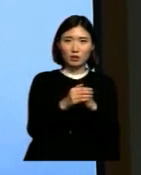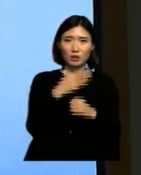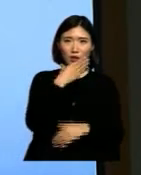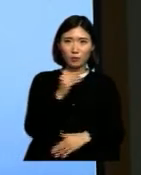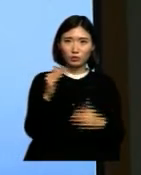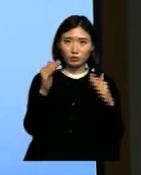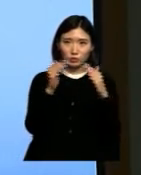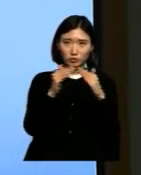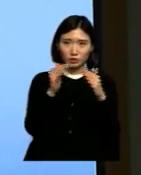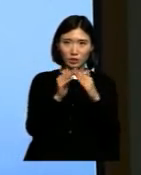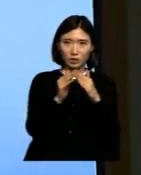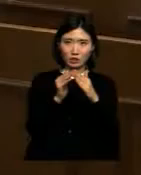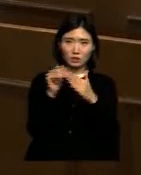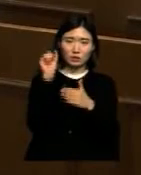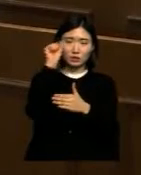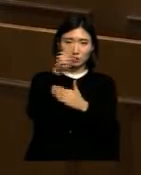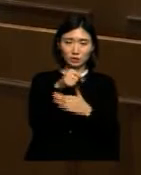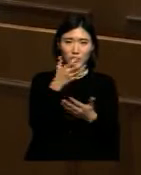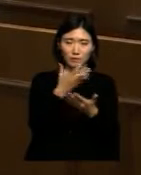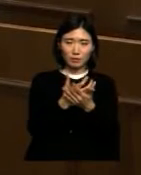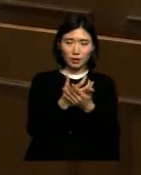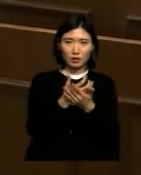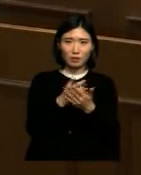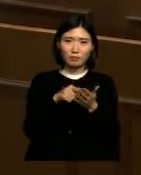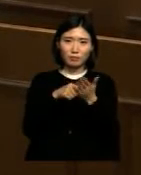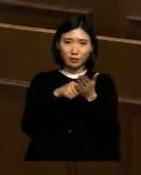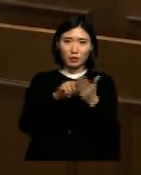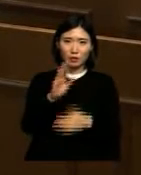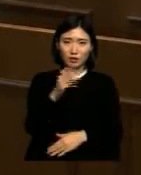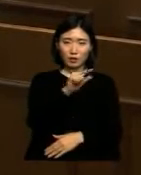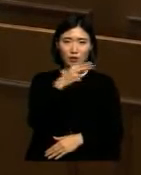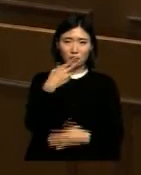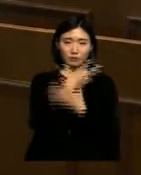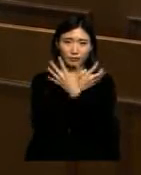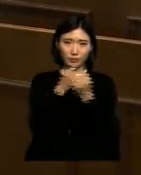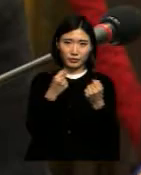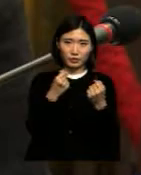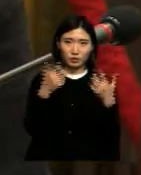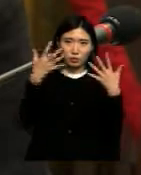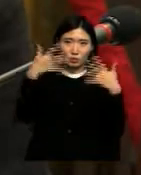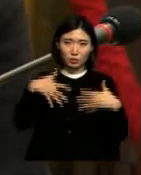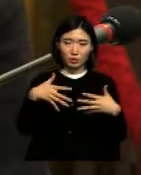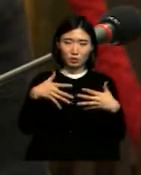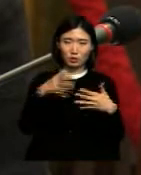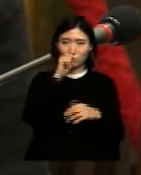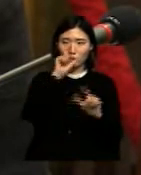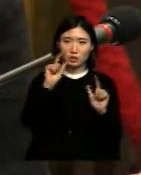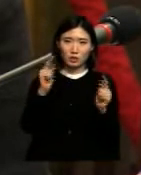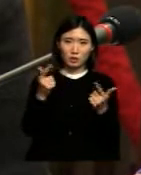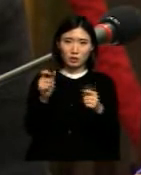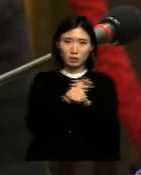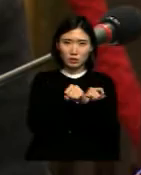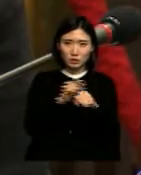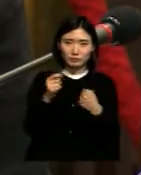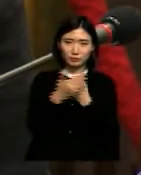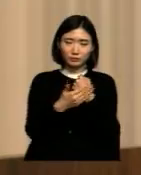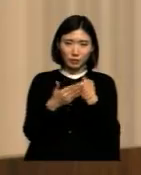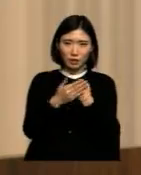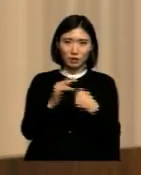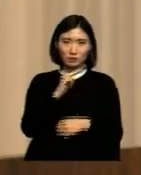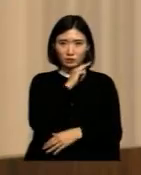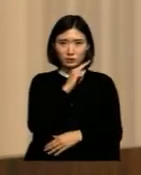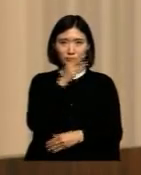행복주택 승인안을 제출했습니다. 게다가 LH와 맺게 되는 협약 조건도 불리해 특혜 의혹을